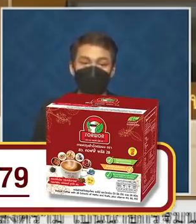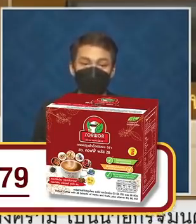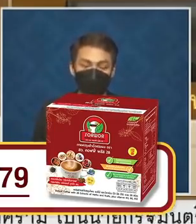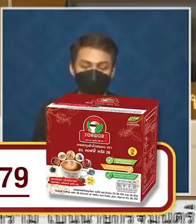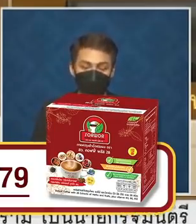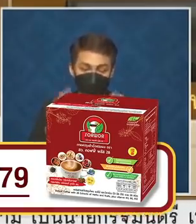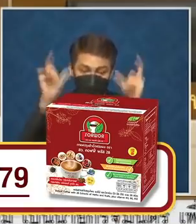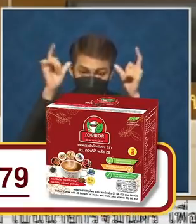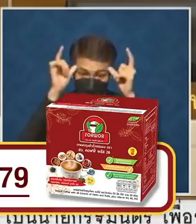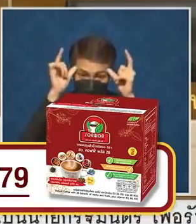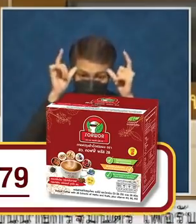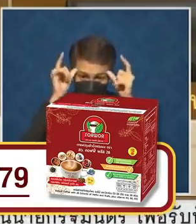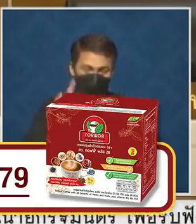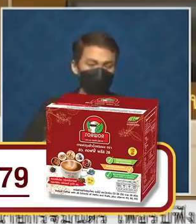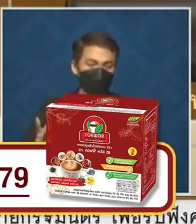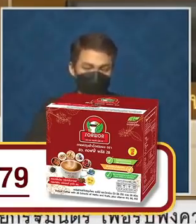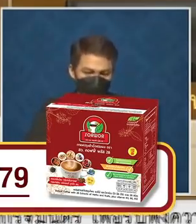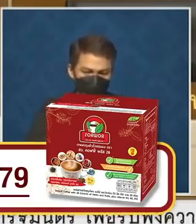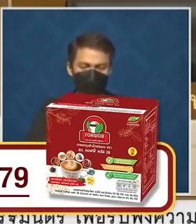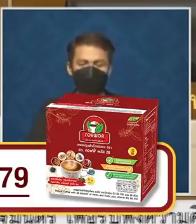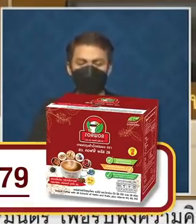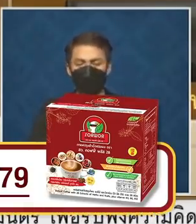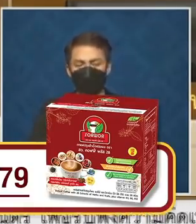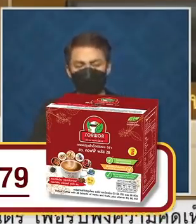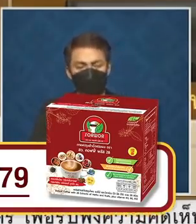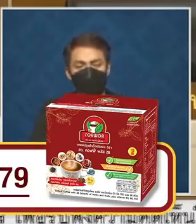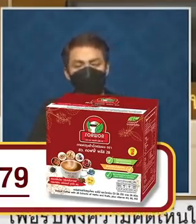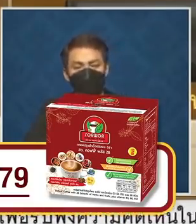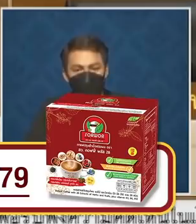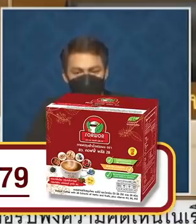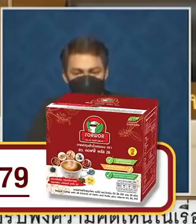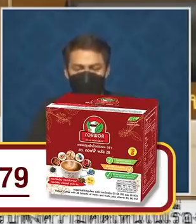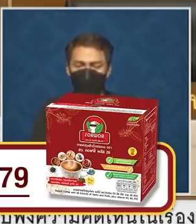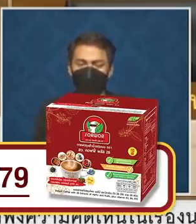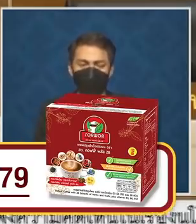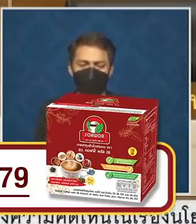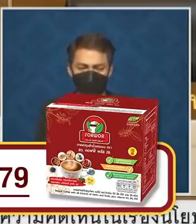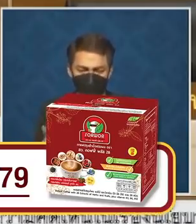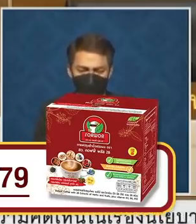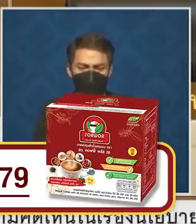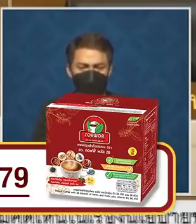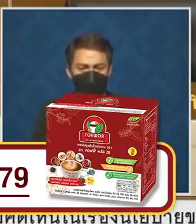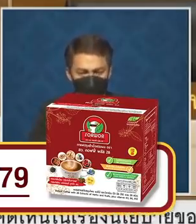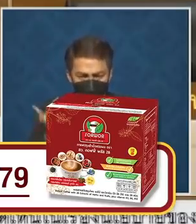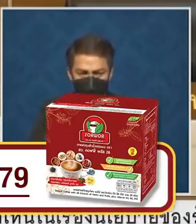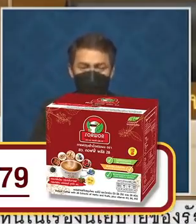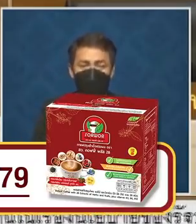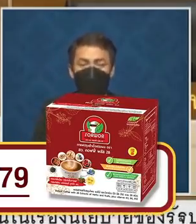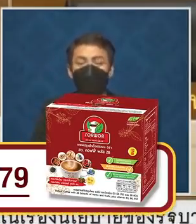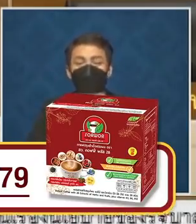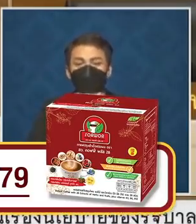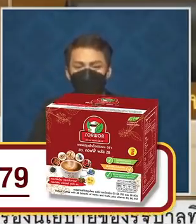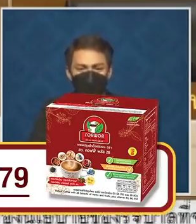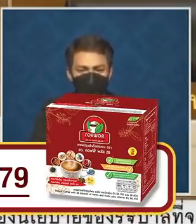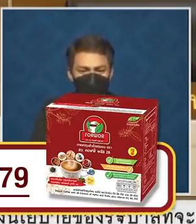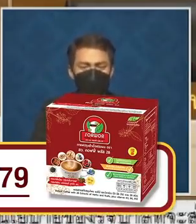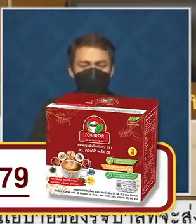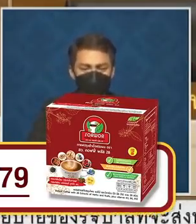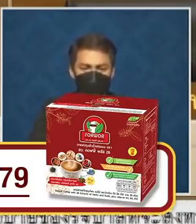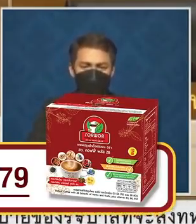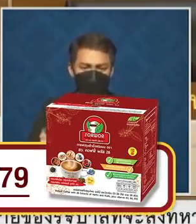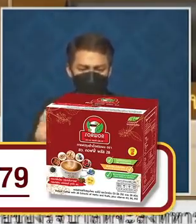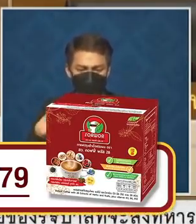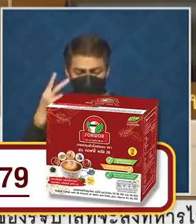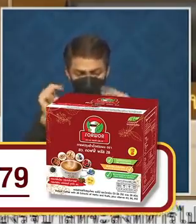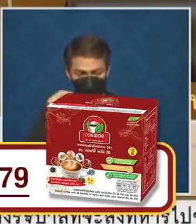นเนี่ยได้มาจากการโกงชาติใช่ไหมนี่นะฮะและมีหนำซ้ำพี่เปรมเขียนนะฮะซึ่งเมื่อว